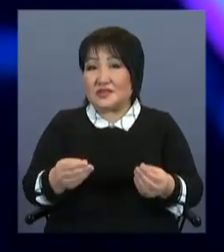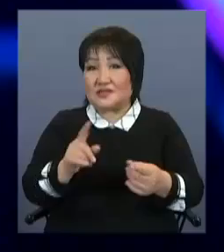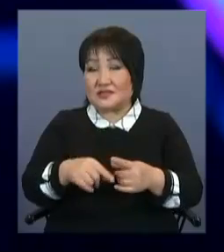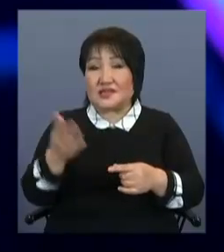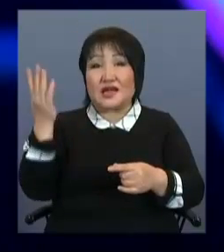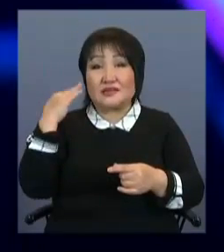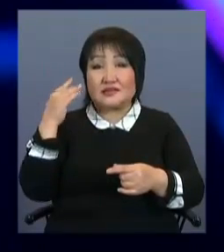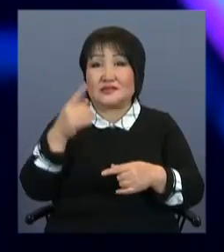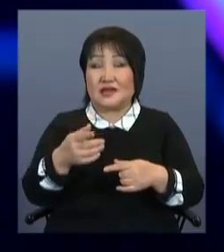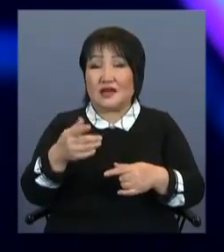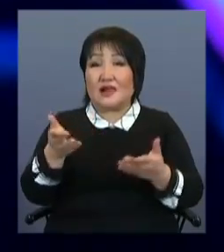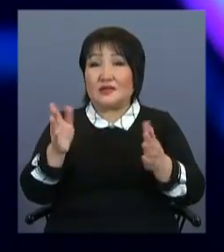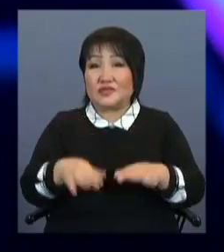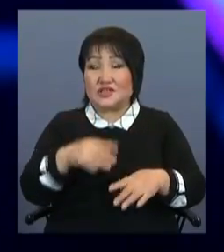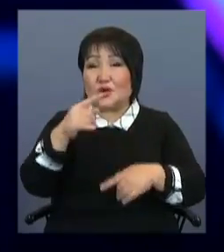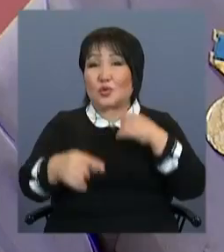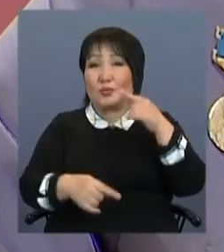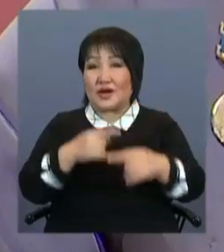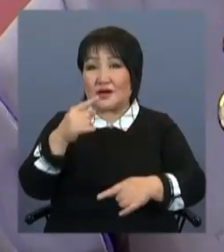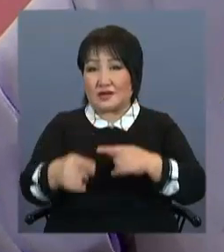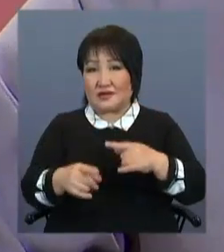жатқан ұрпаққа айтар кеңесіңіз қандай?